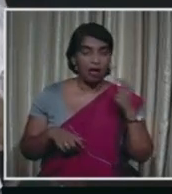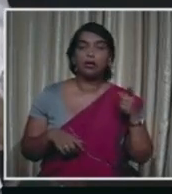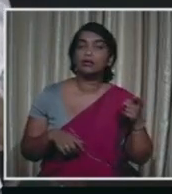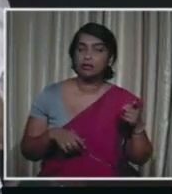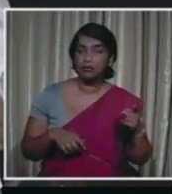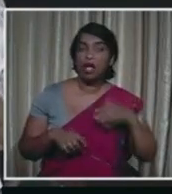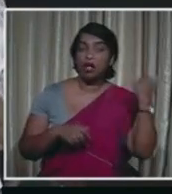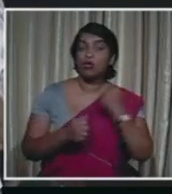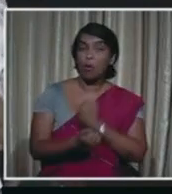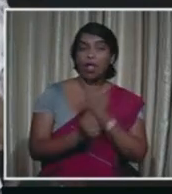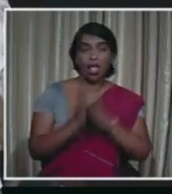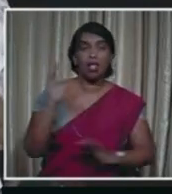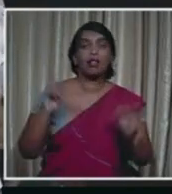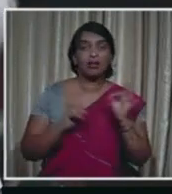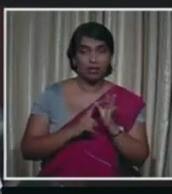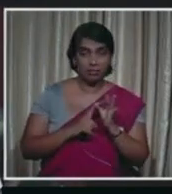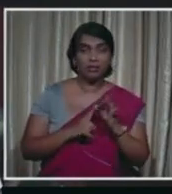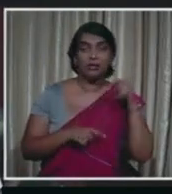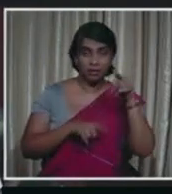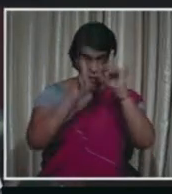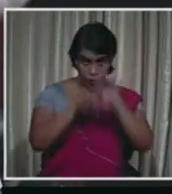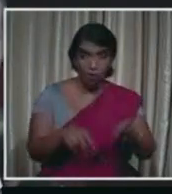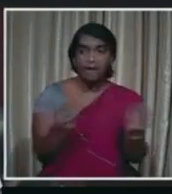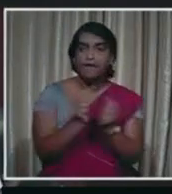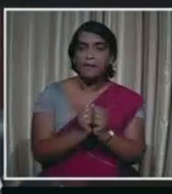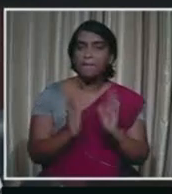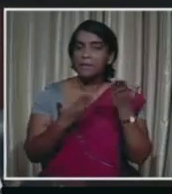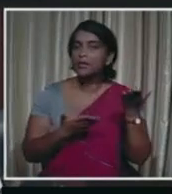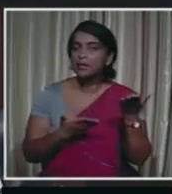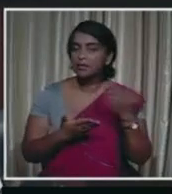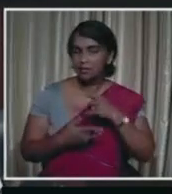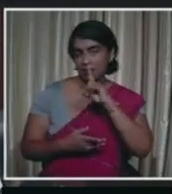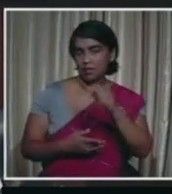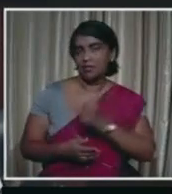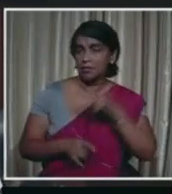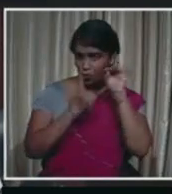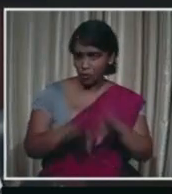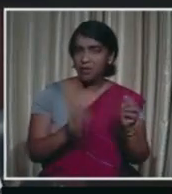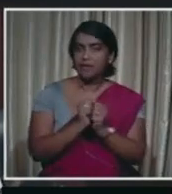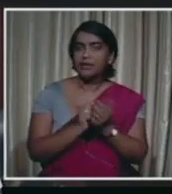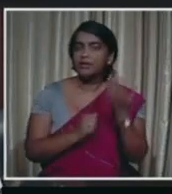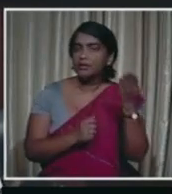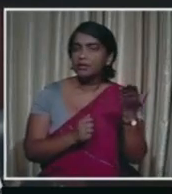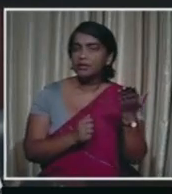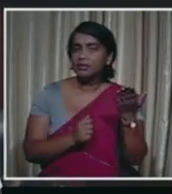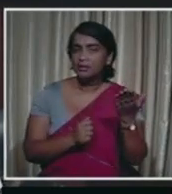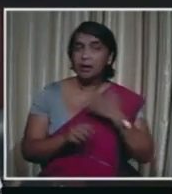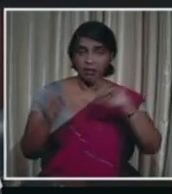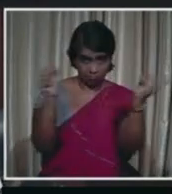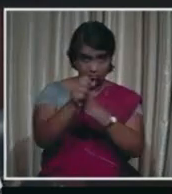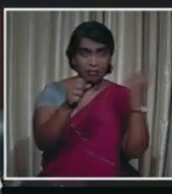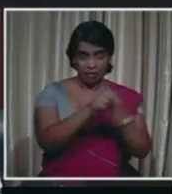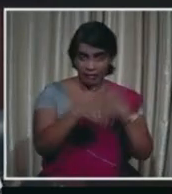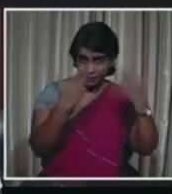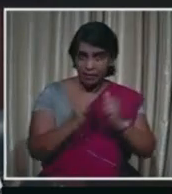අලුත් පොලිස් ඇමති මෙහෙමද වැඩල්ලුවේ කියලා මං අහන්න කැමති මෙහෙමද වැඩ පටන් ගත්තේ මිනි මරලද වැඩ